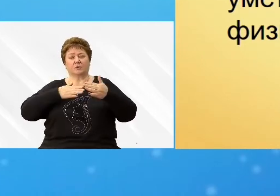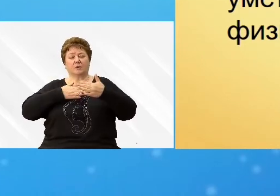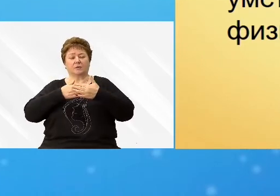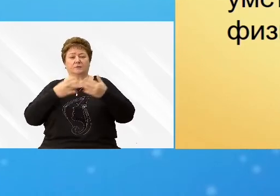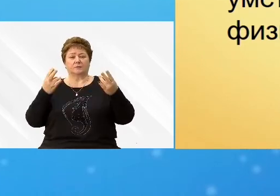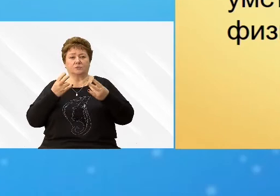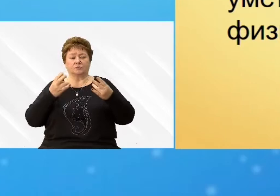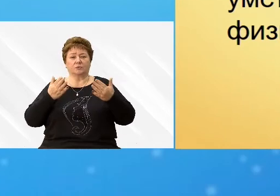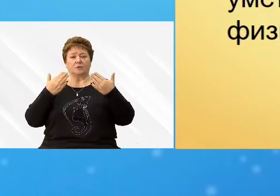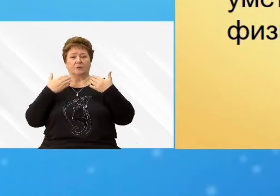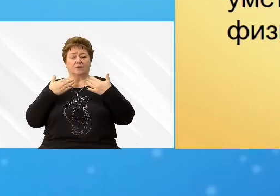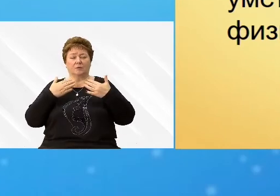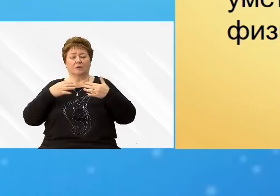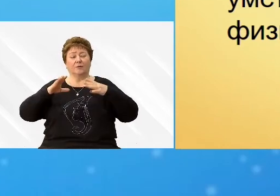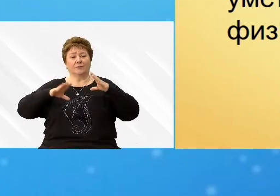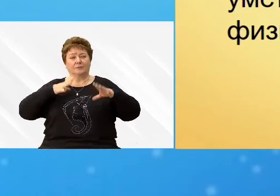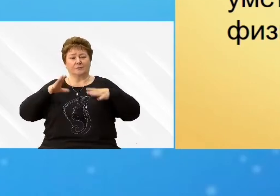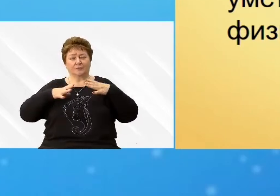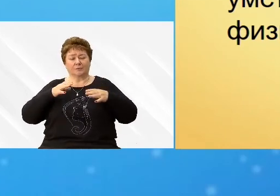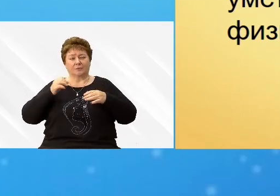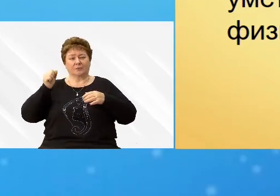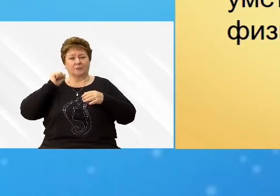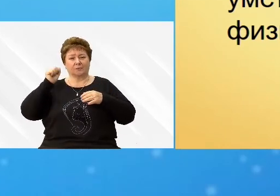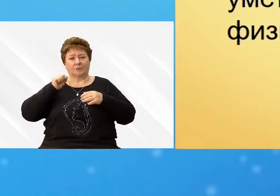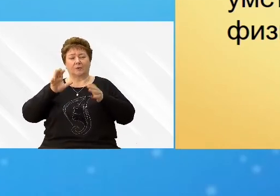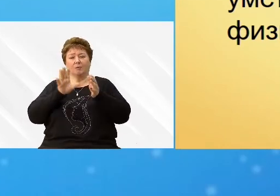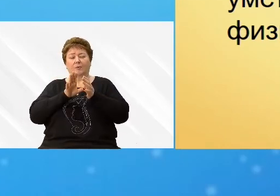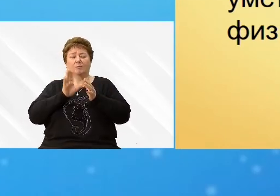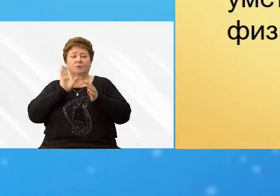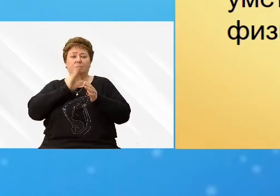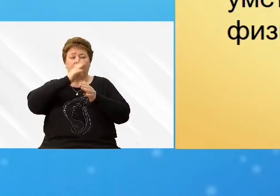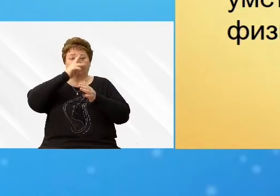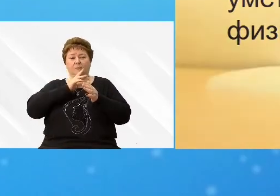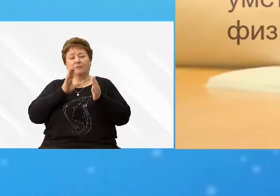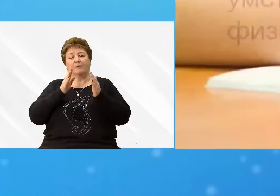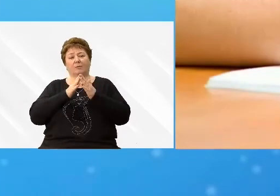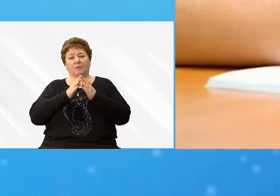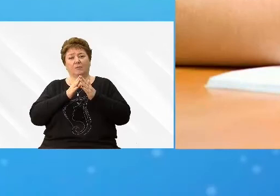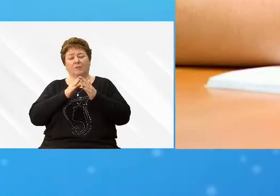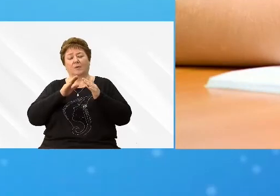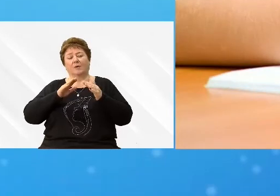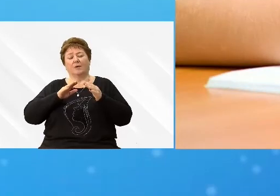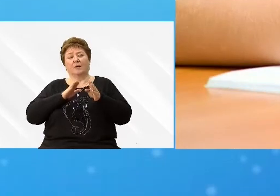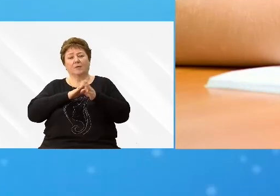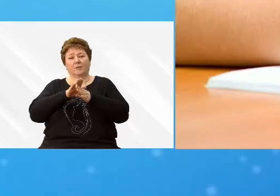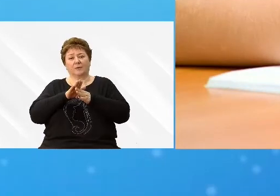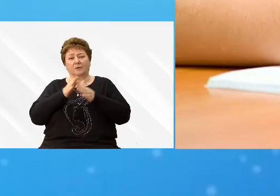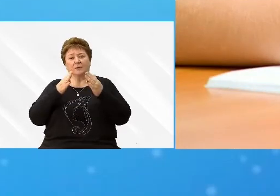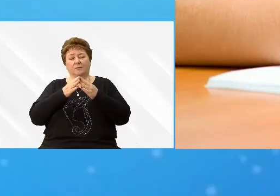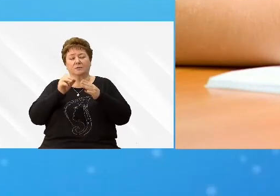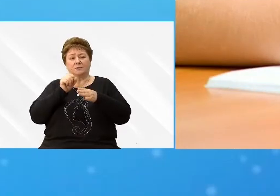отдохнуть заняться спортом и помочь родителям по дому приступая к выполнению